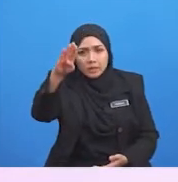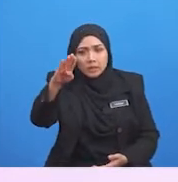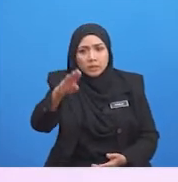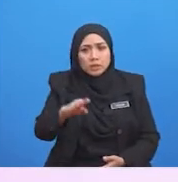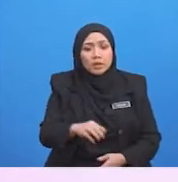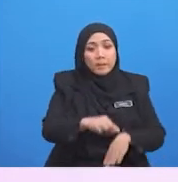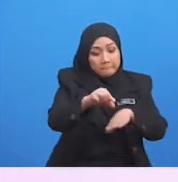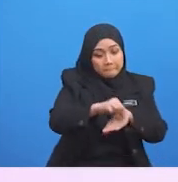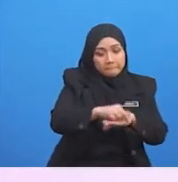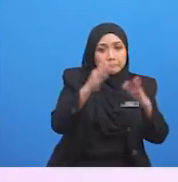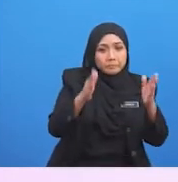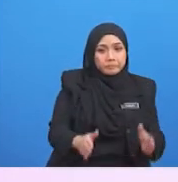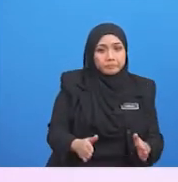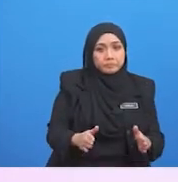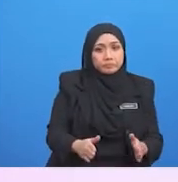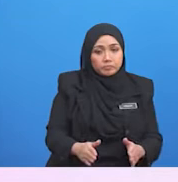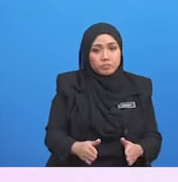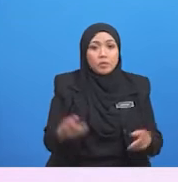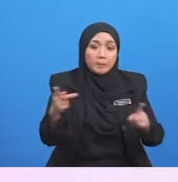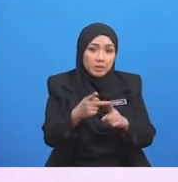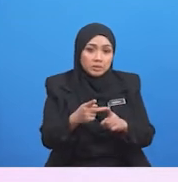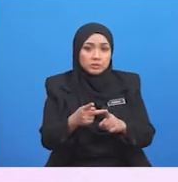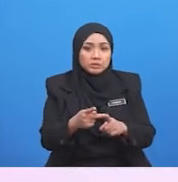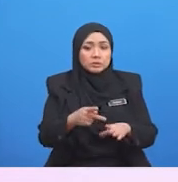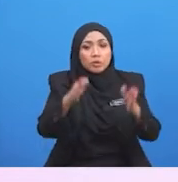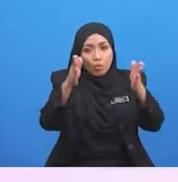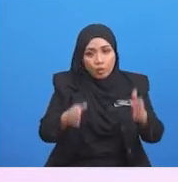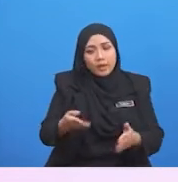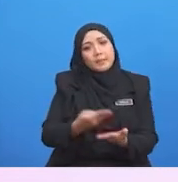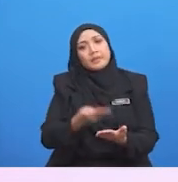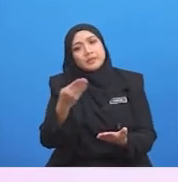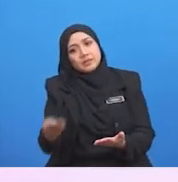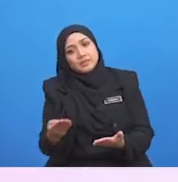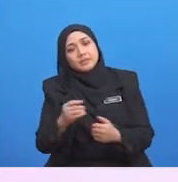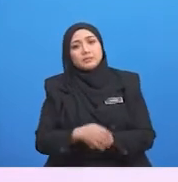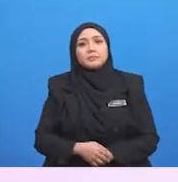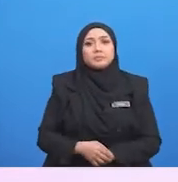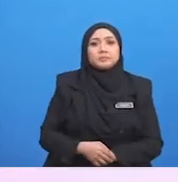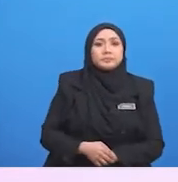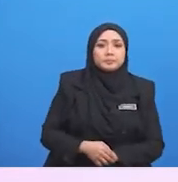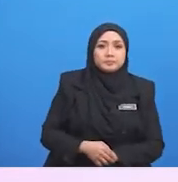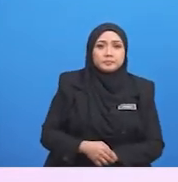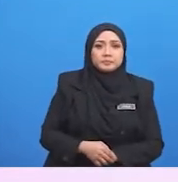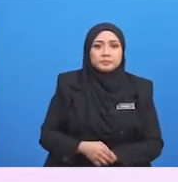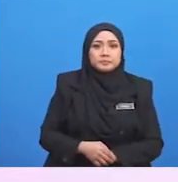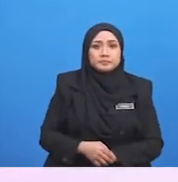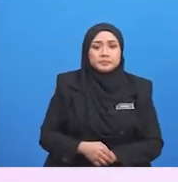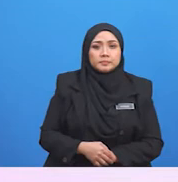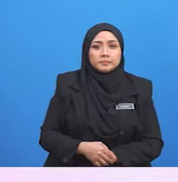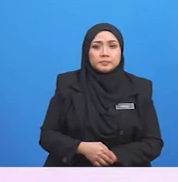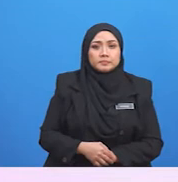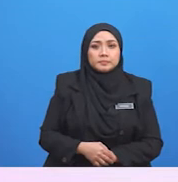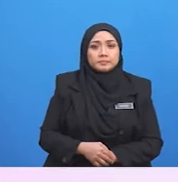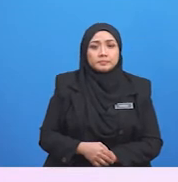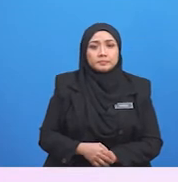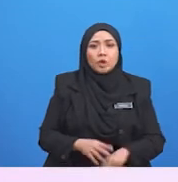peruncit menerangkannya kepada pengguna. Seterusnya, saluran agihan terakhir adalah pengeluar terus kepada